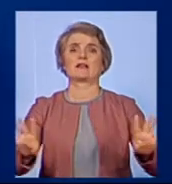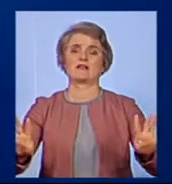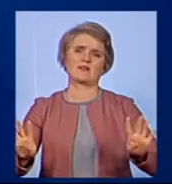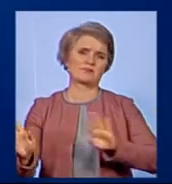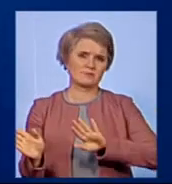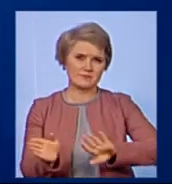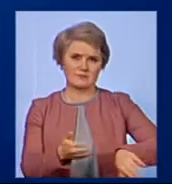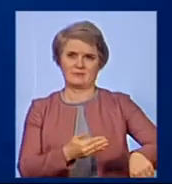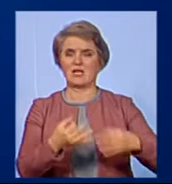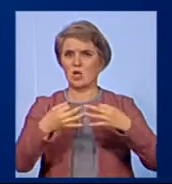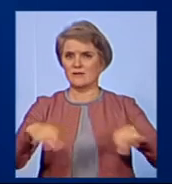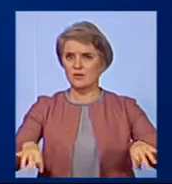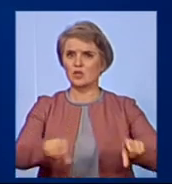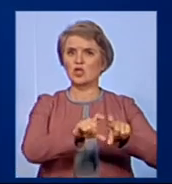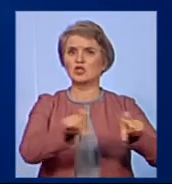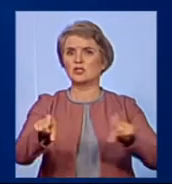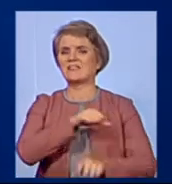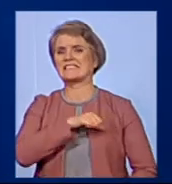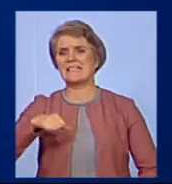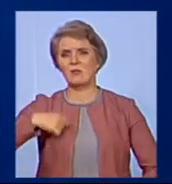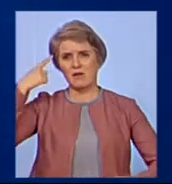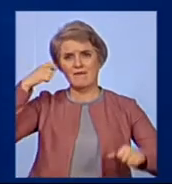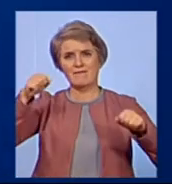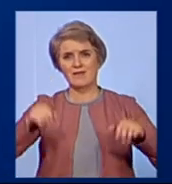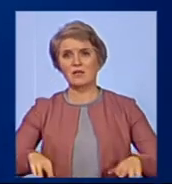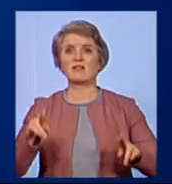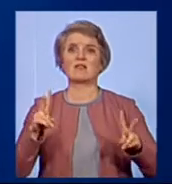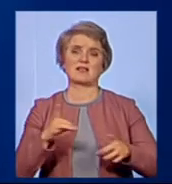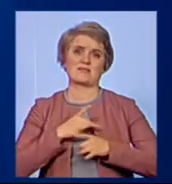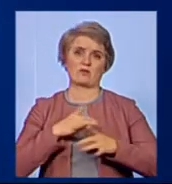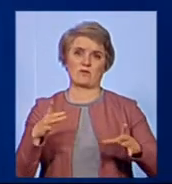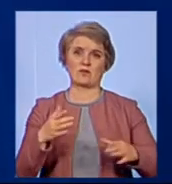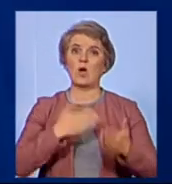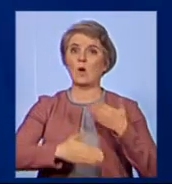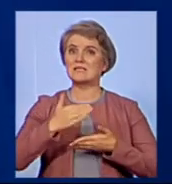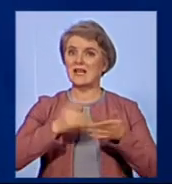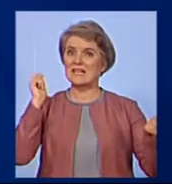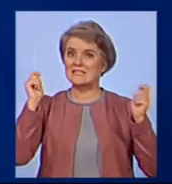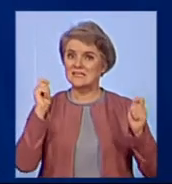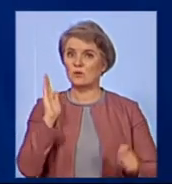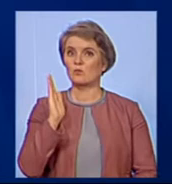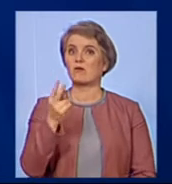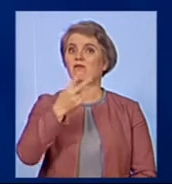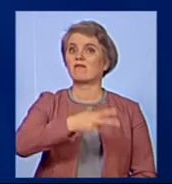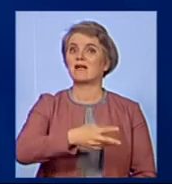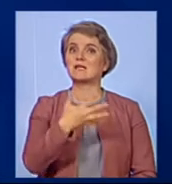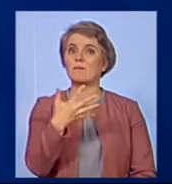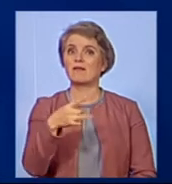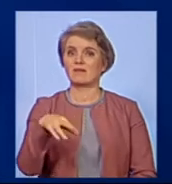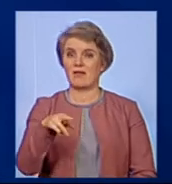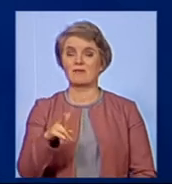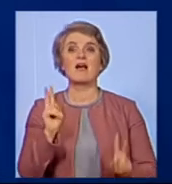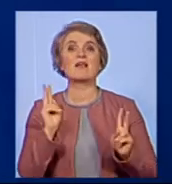як святкувати. Останній дзвоник у школах міста має пролунати 25 травня. Який сюрприз готують учителям і